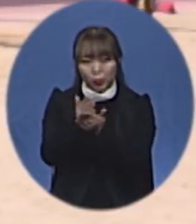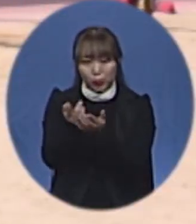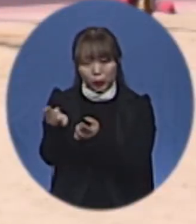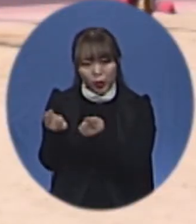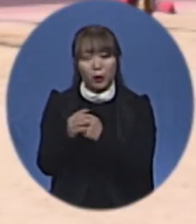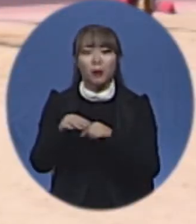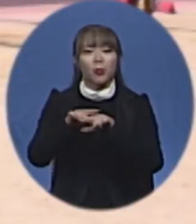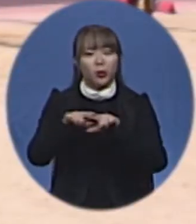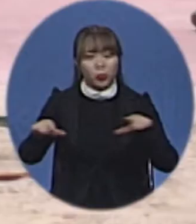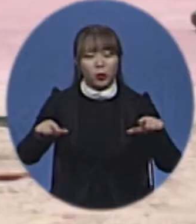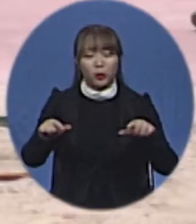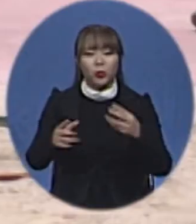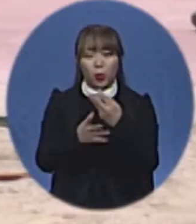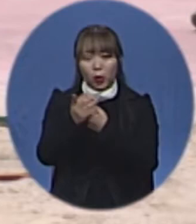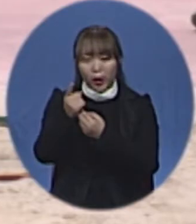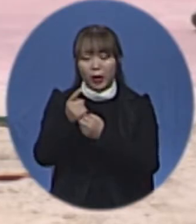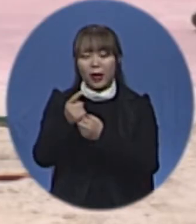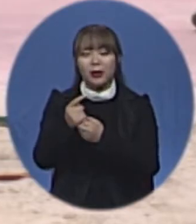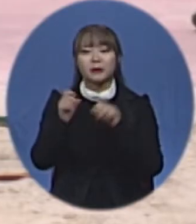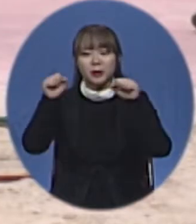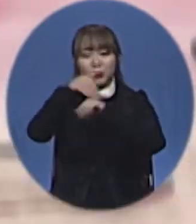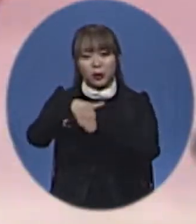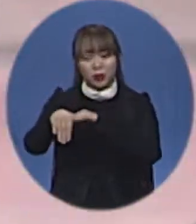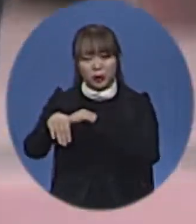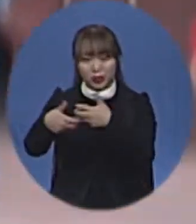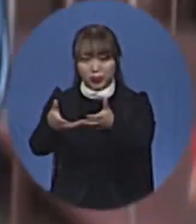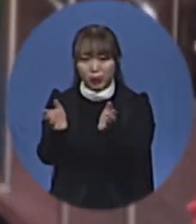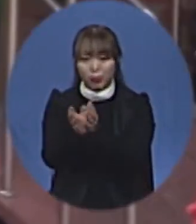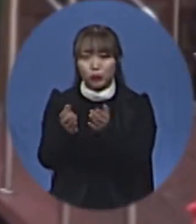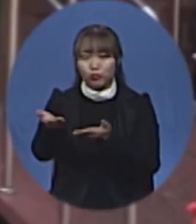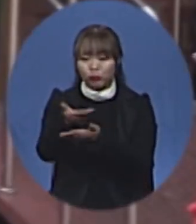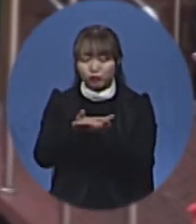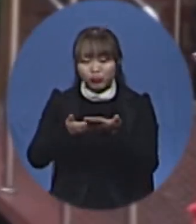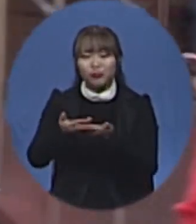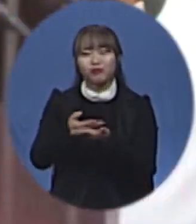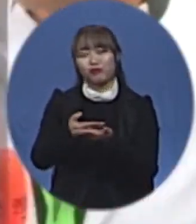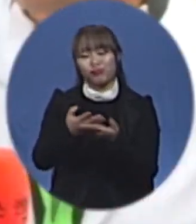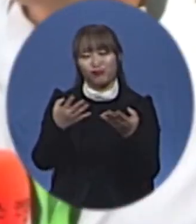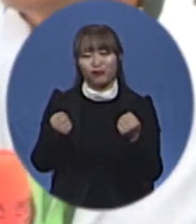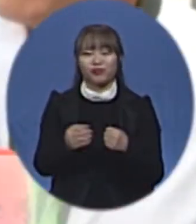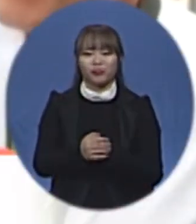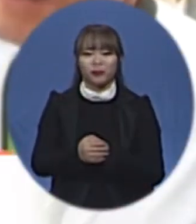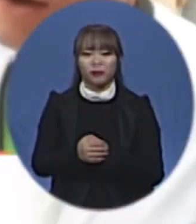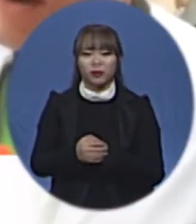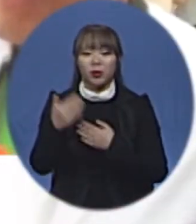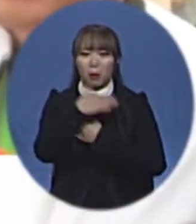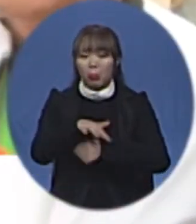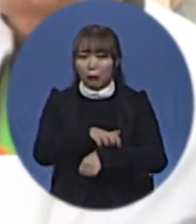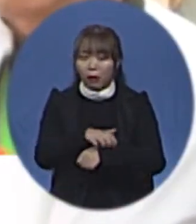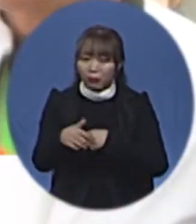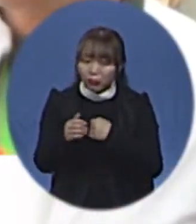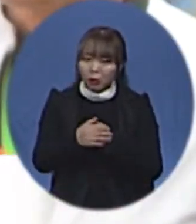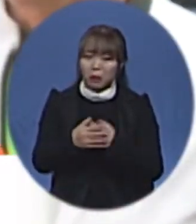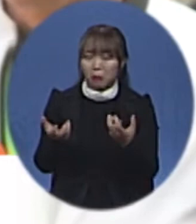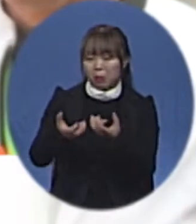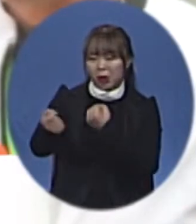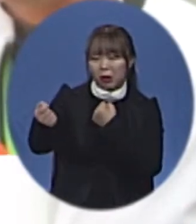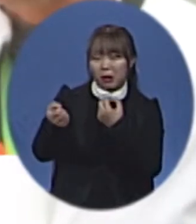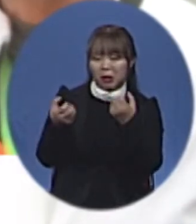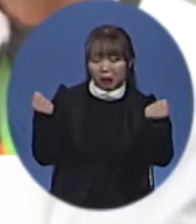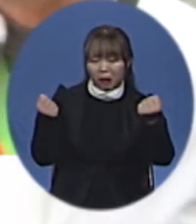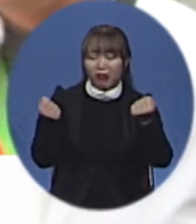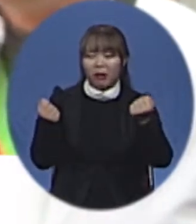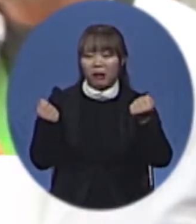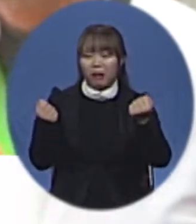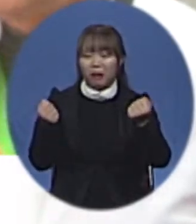평소에도 통합 스포츠 클럽이란 동아리로 구분 없이 어울립니다. 몸이 불편하다 해서 따로따로 이렇게 뭐